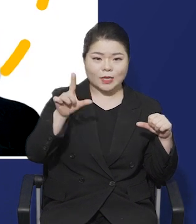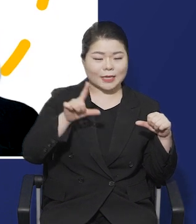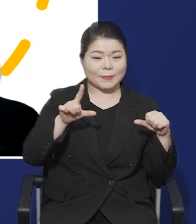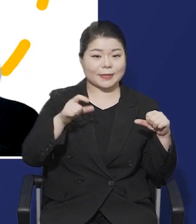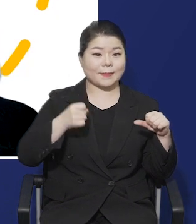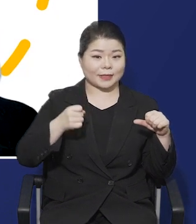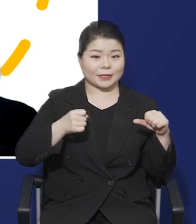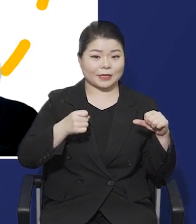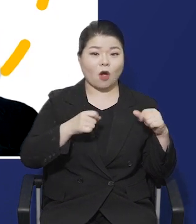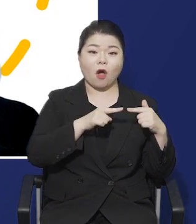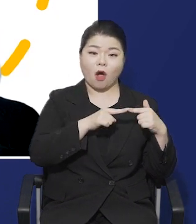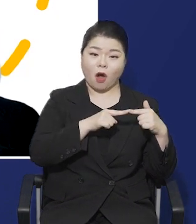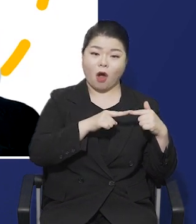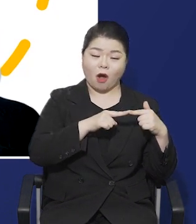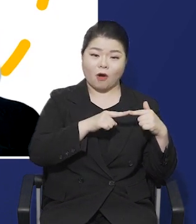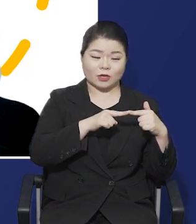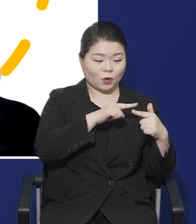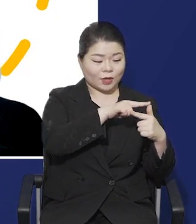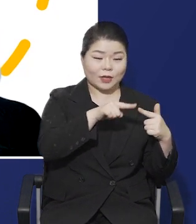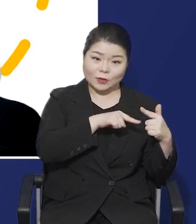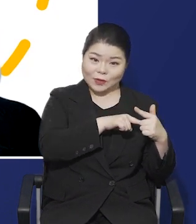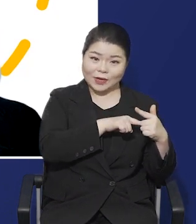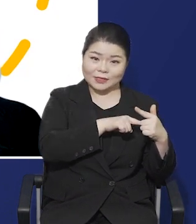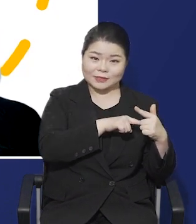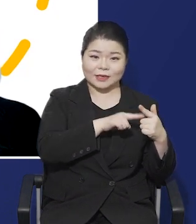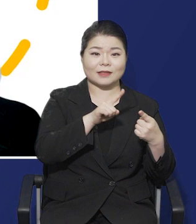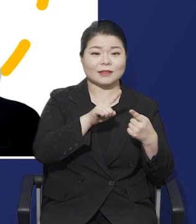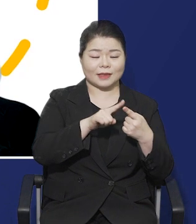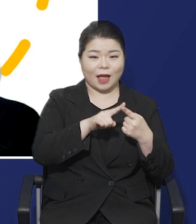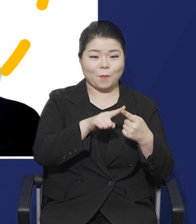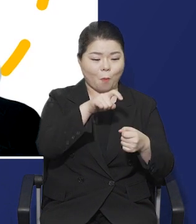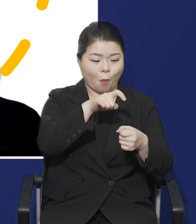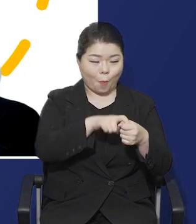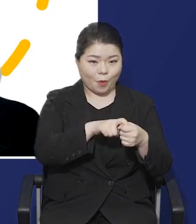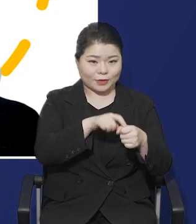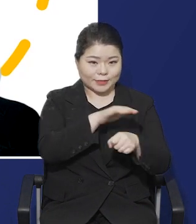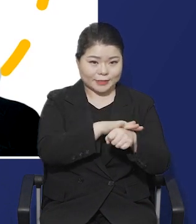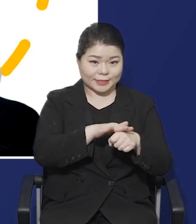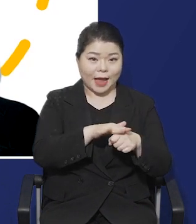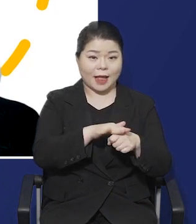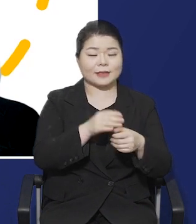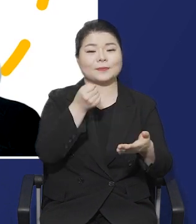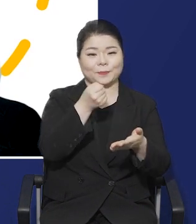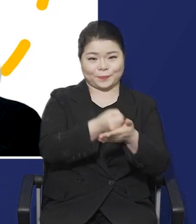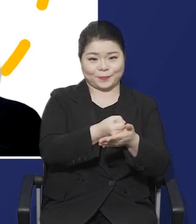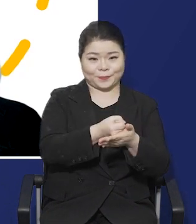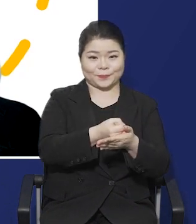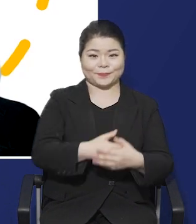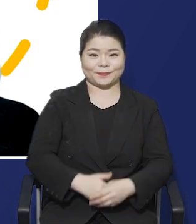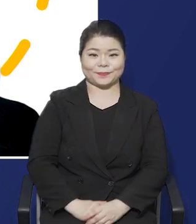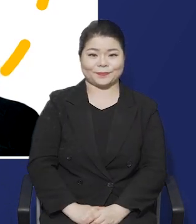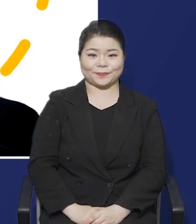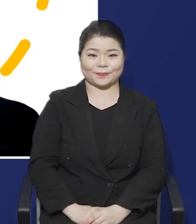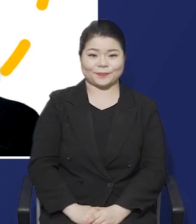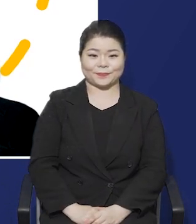제고, 이러한 6가지 분야를 구성을 해서 참가 목표를 설정을 하게 됩니다.